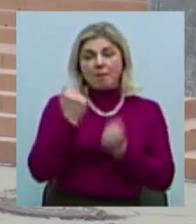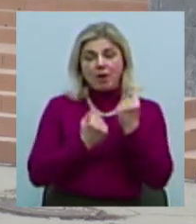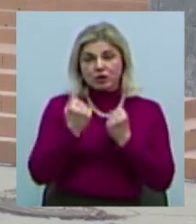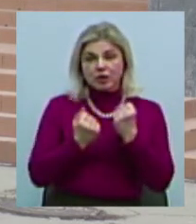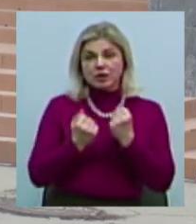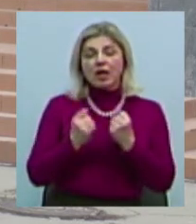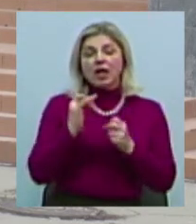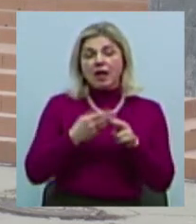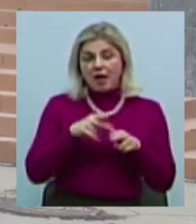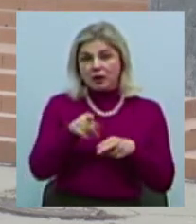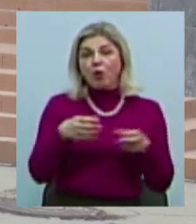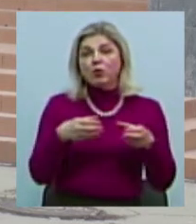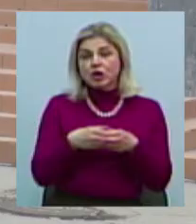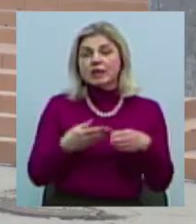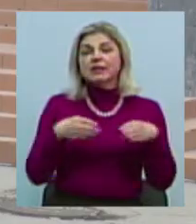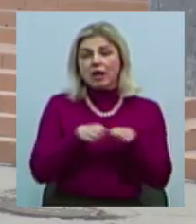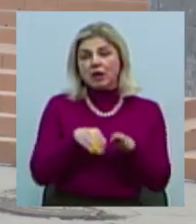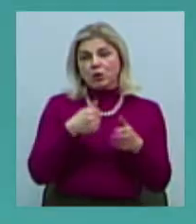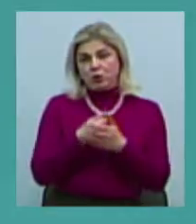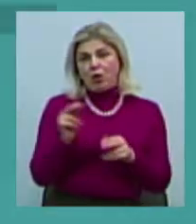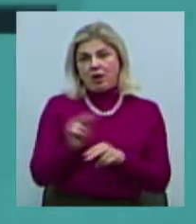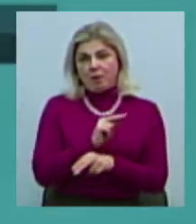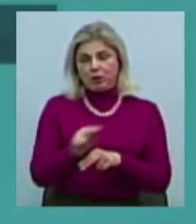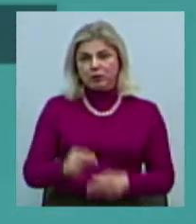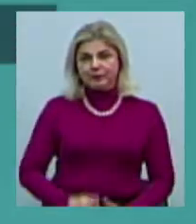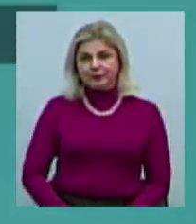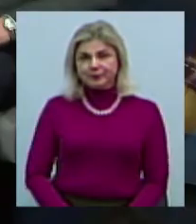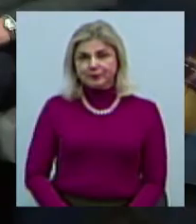а цю ділянку закрити до проведення ремонту.